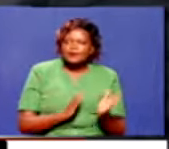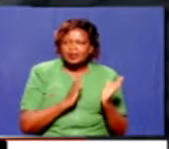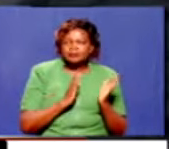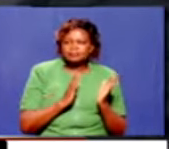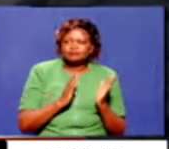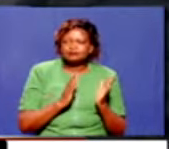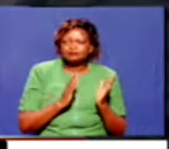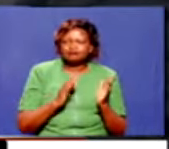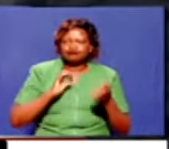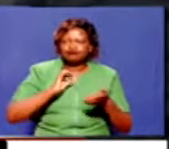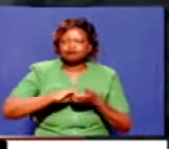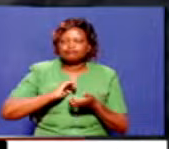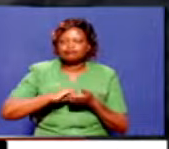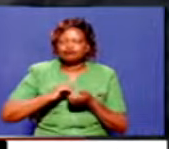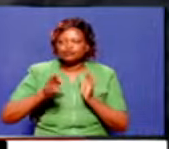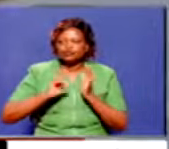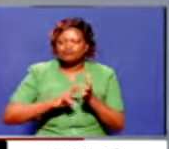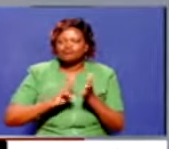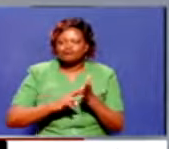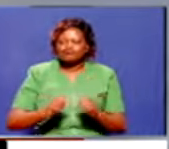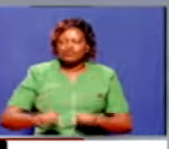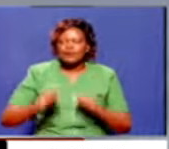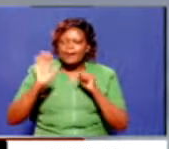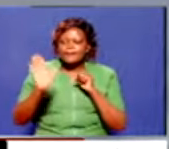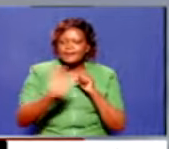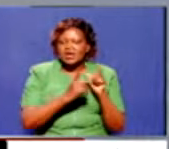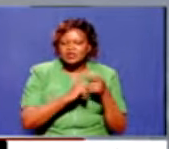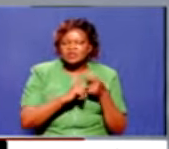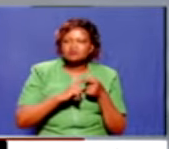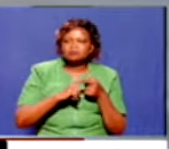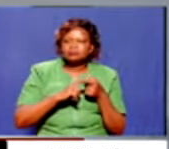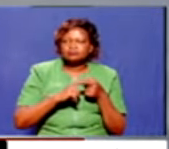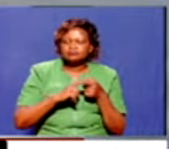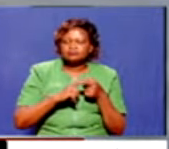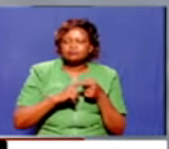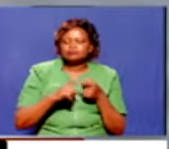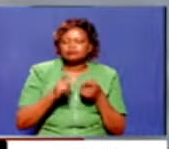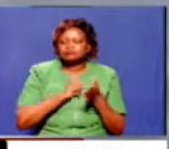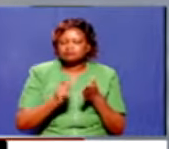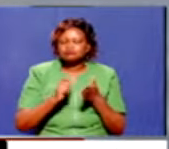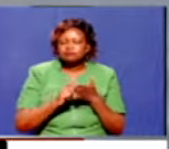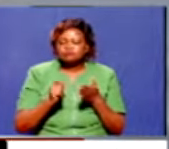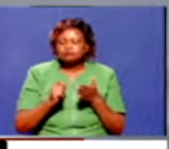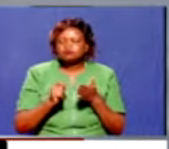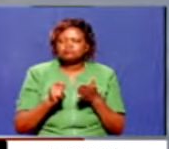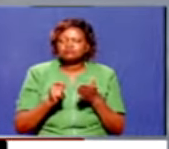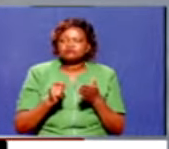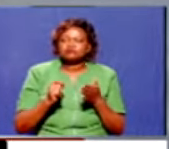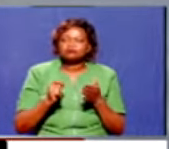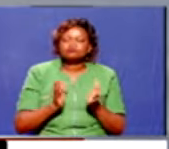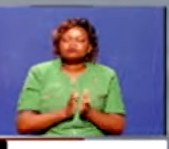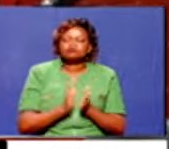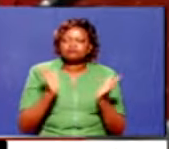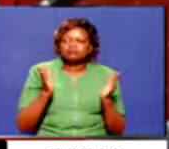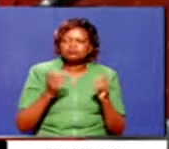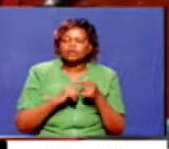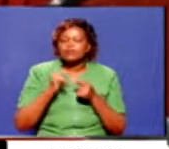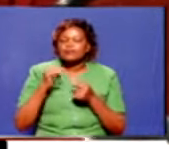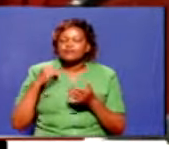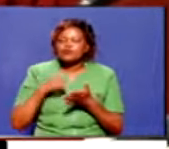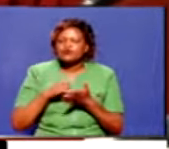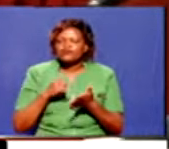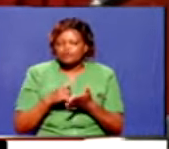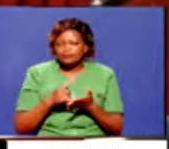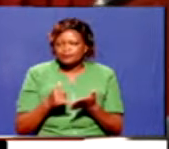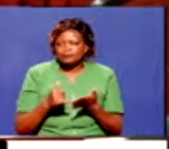Mashirikisho hayo yaliwakilishwa na vinara wao na vile vile katibu wakuu, huku pia wasimamizi waliochaguliwa na mashirikisho husika wakihudhuria.